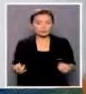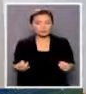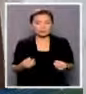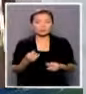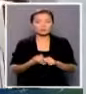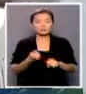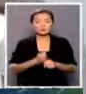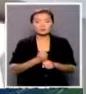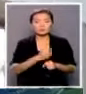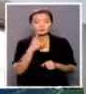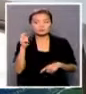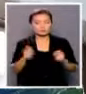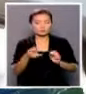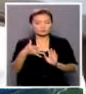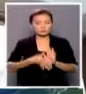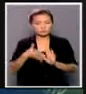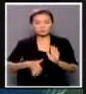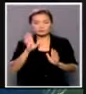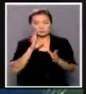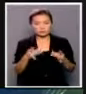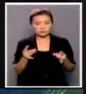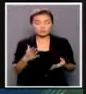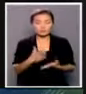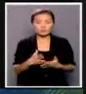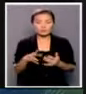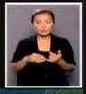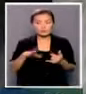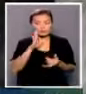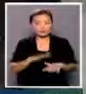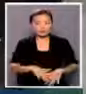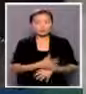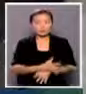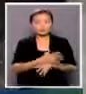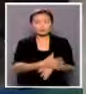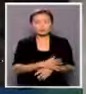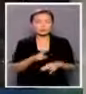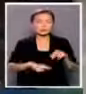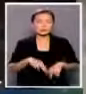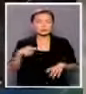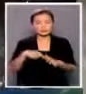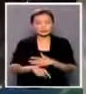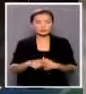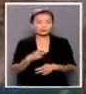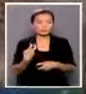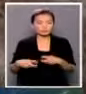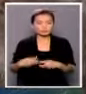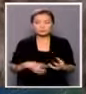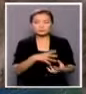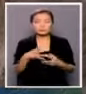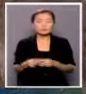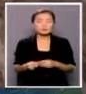шөге бастаған. Жауын шашын болса жертөле бірден кілкіп кетеді. Жерасты суының жиі көтерілуі құрылыстың іргесін мүжіп жіберген. Себебі